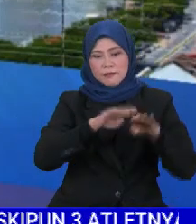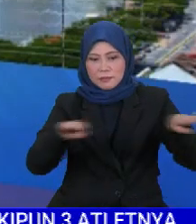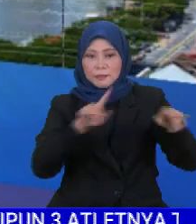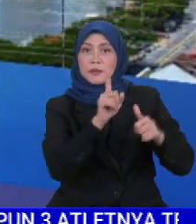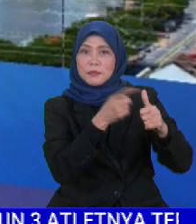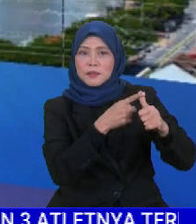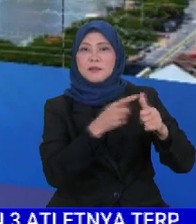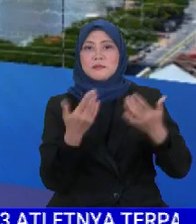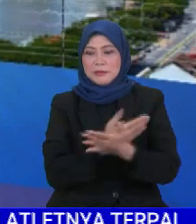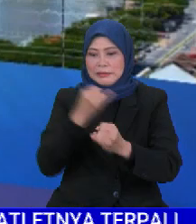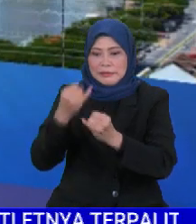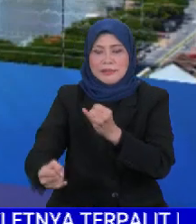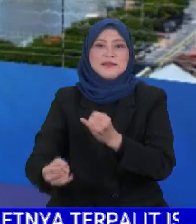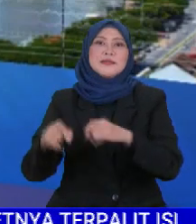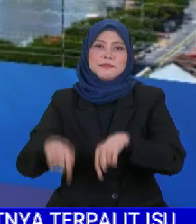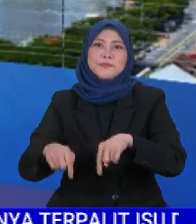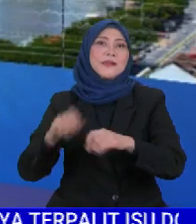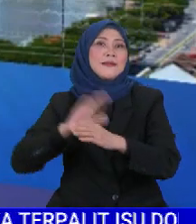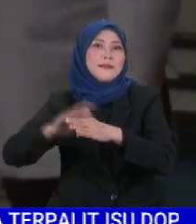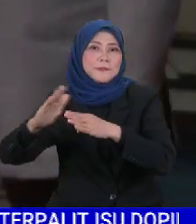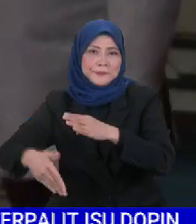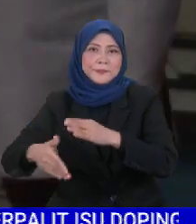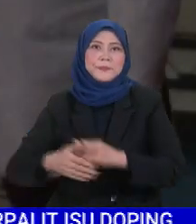selesai penghujung tahun ini.